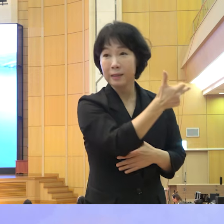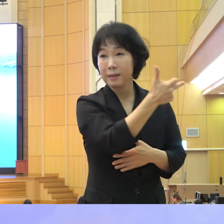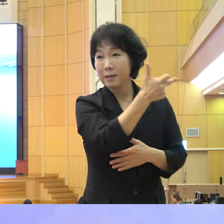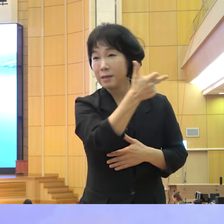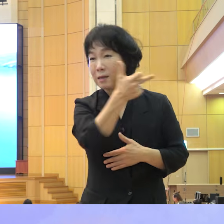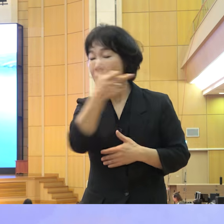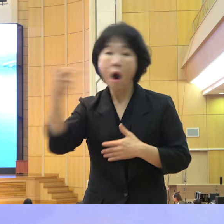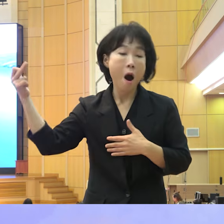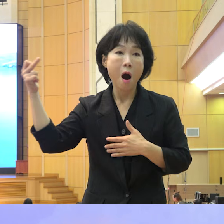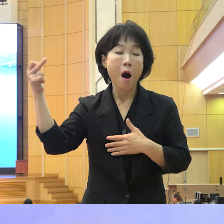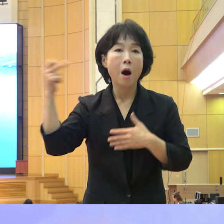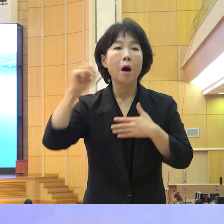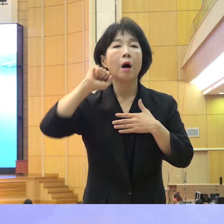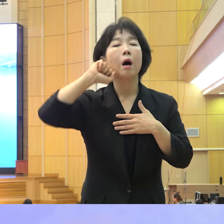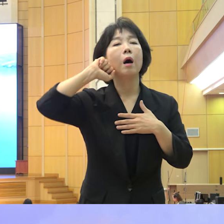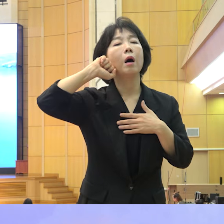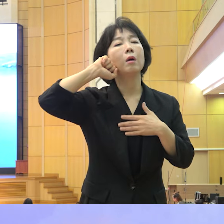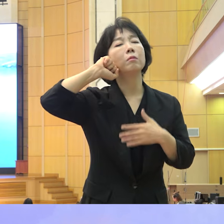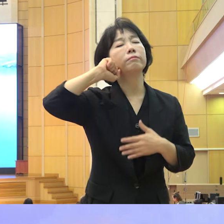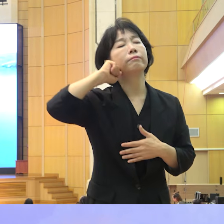그